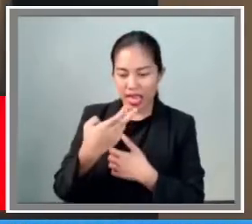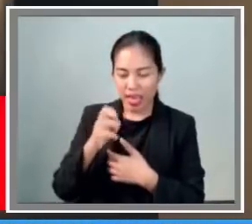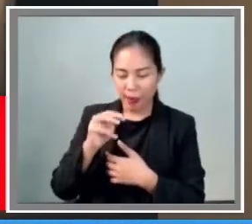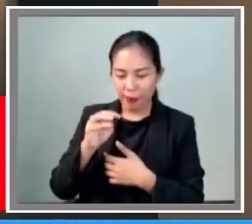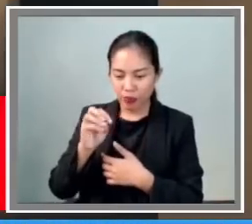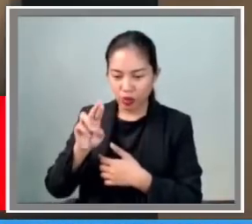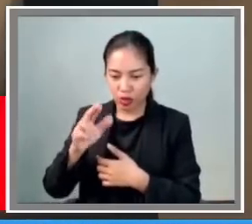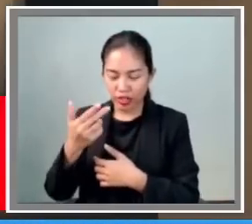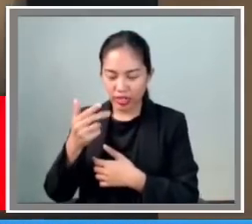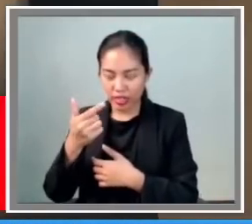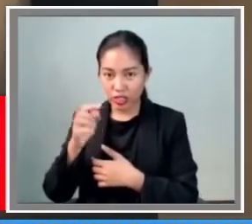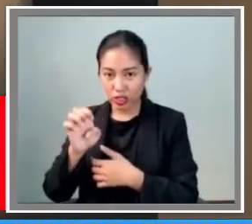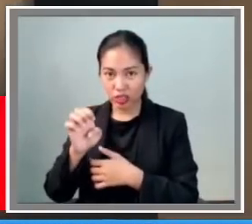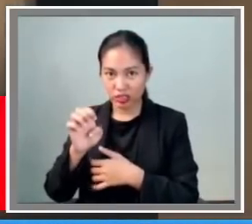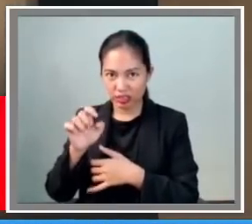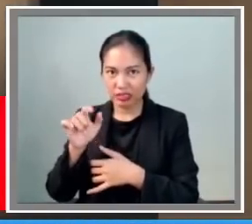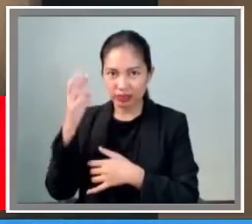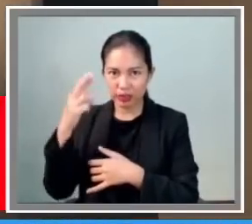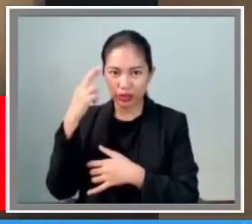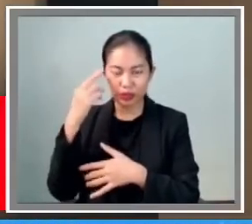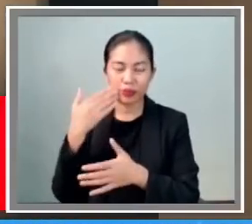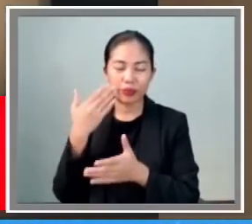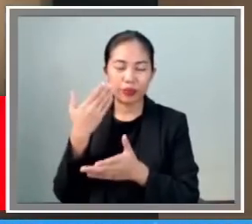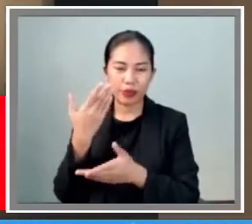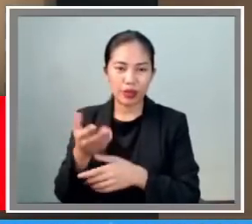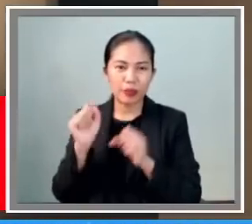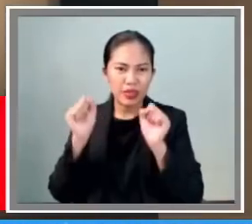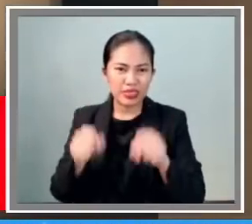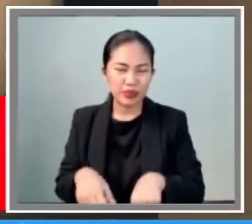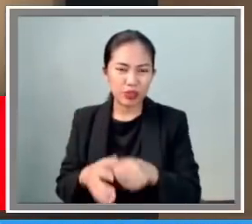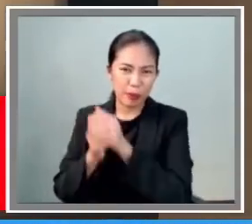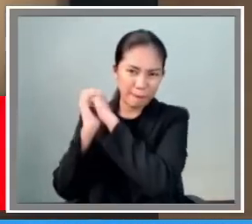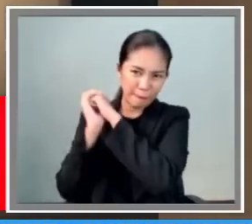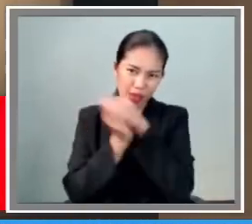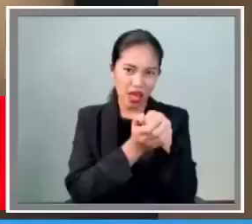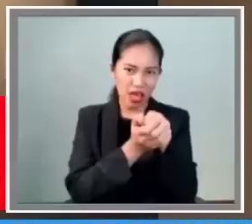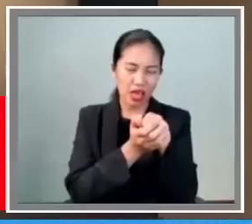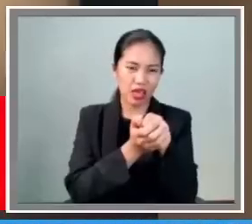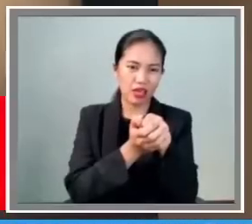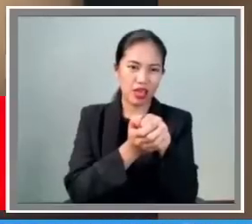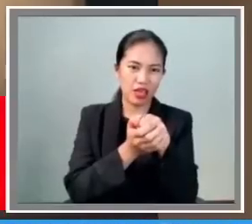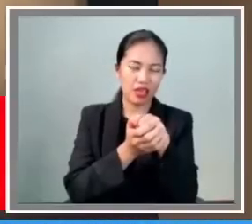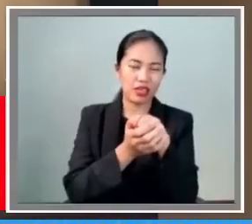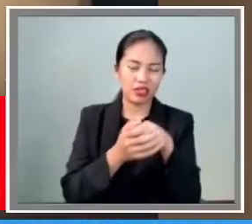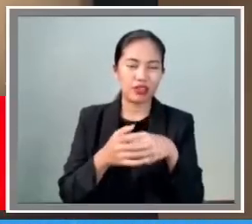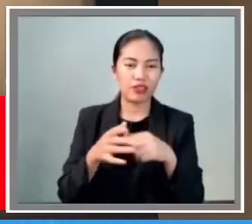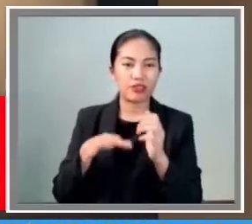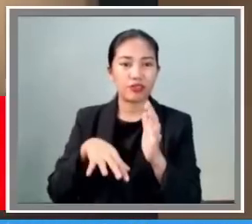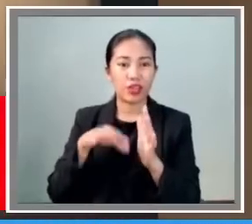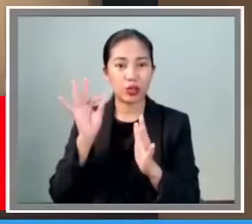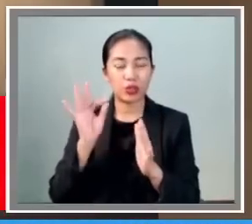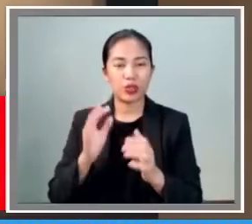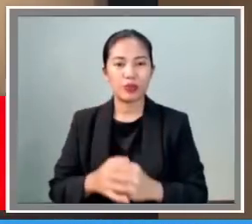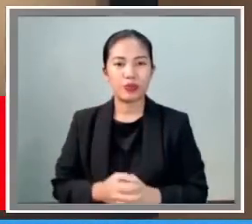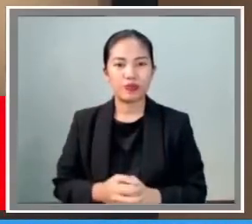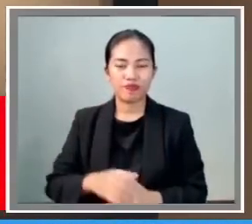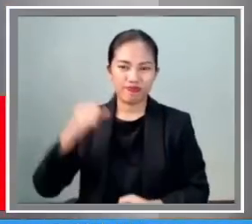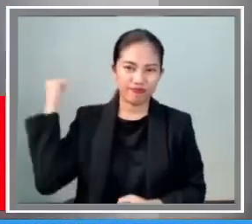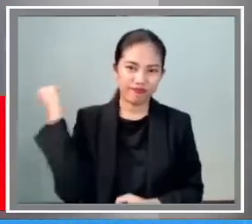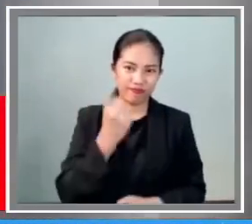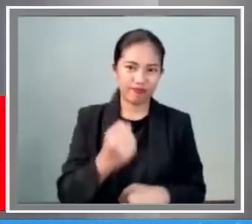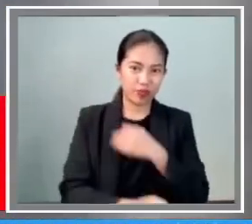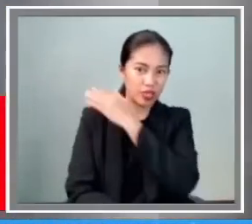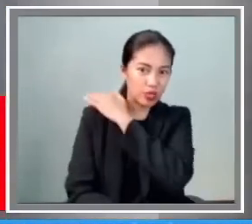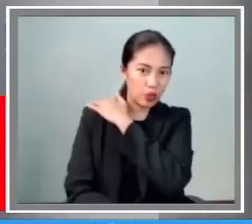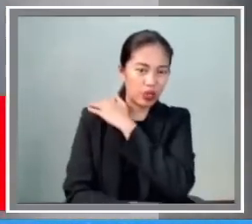pulis posibleng Hinampas ang biktima ng matigas na bagay nakitaan din ang bangkay ng saksak sa likod at ilong